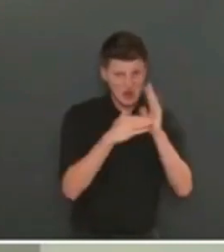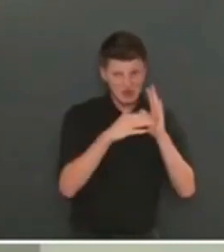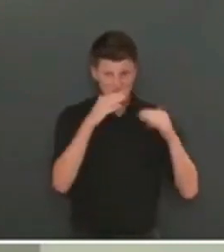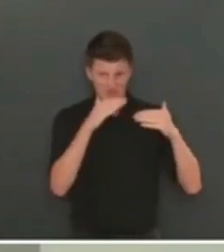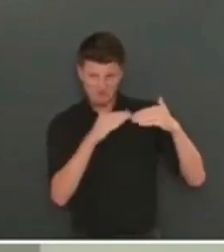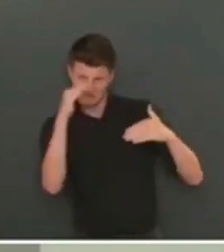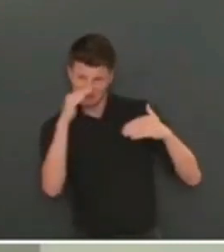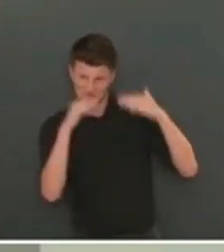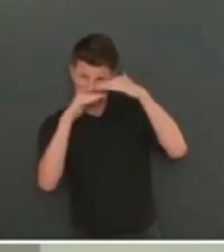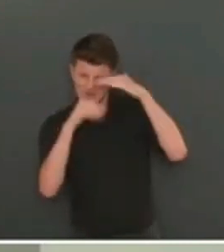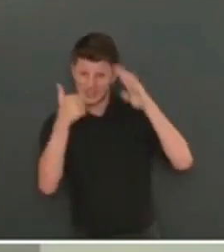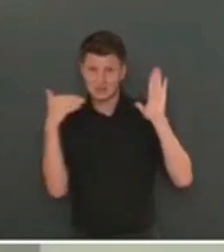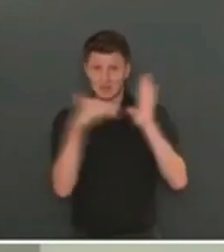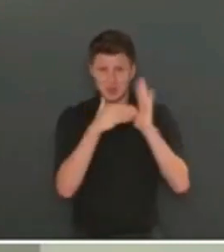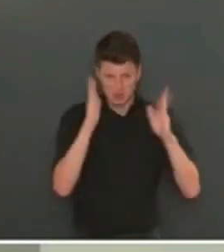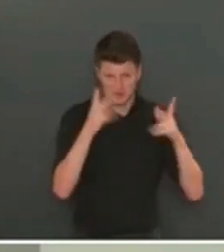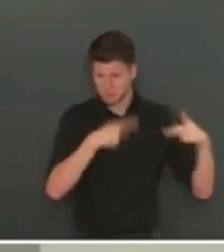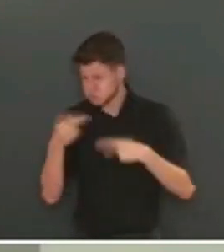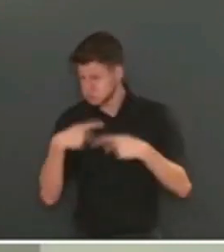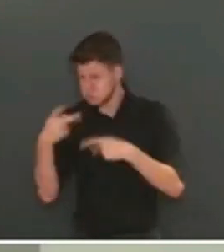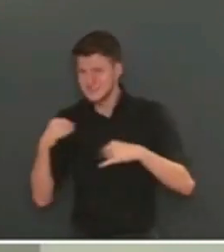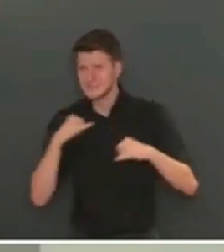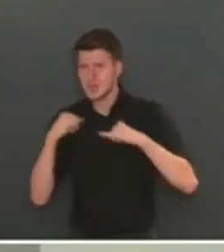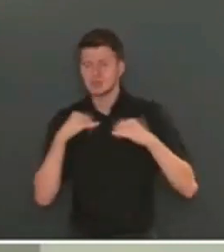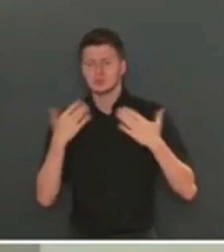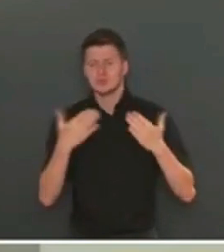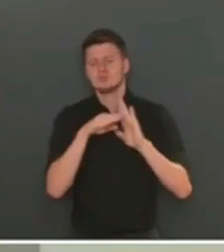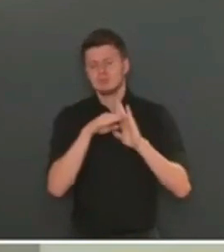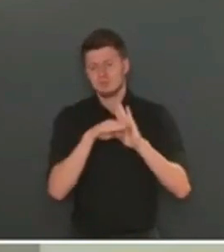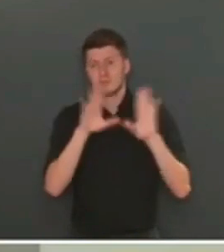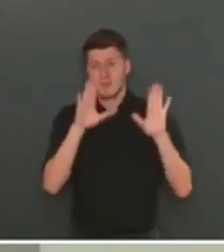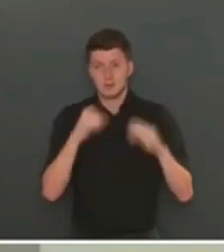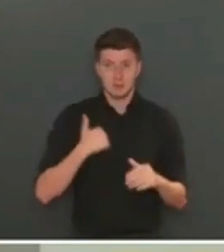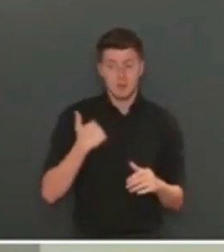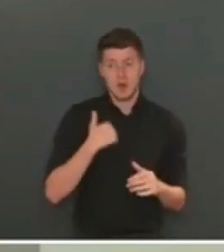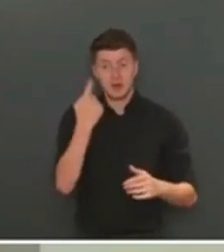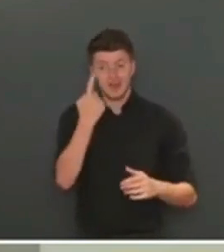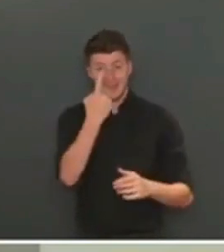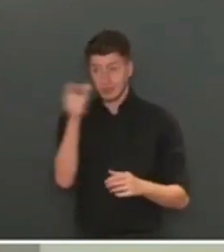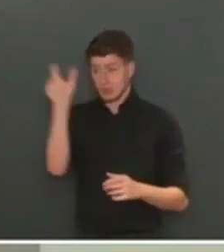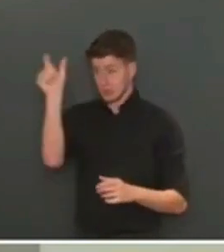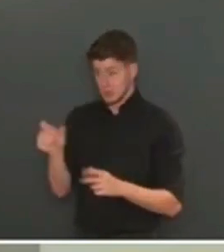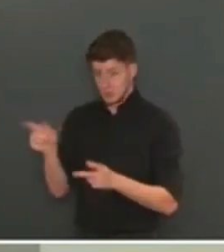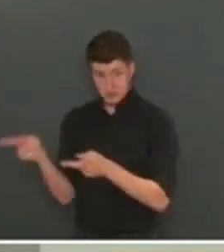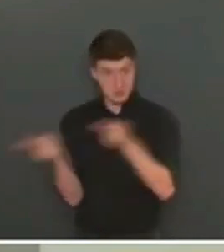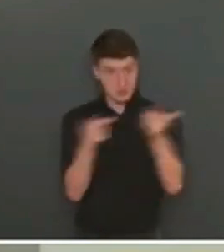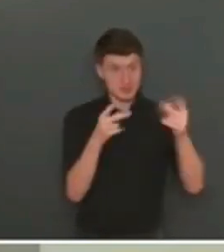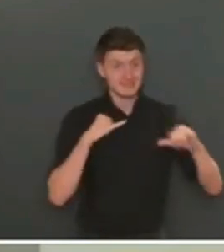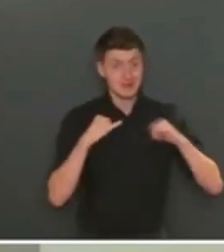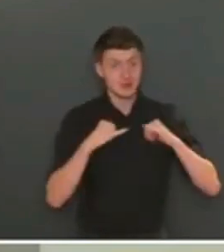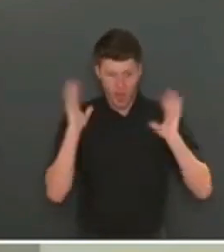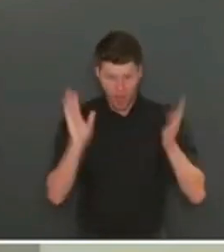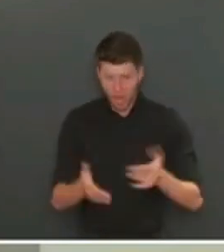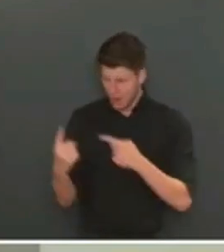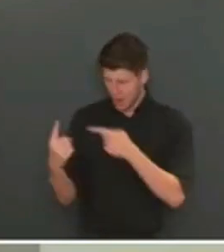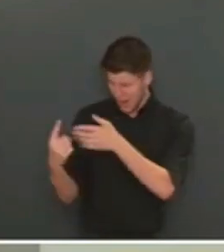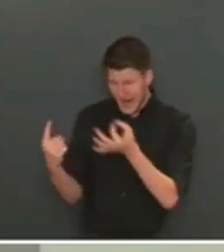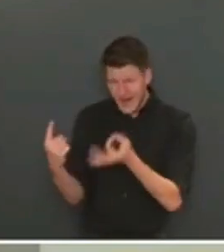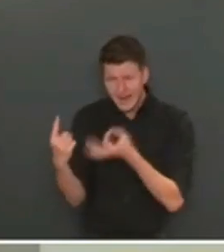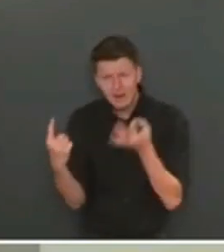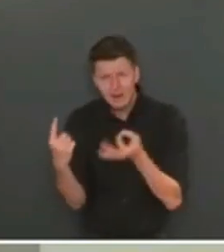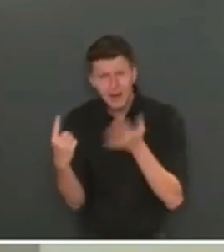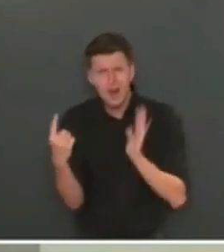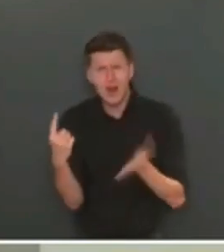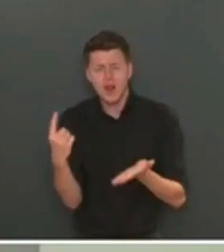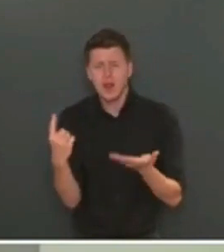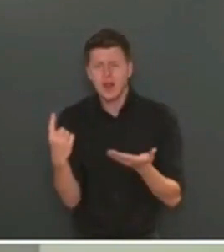ويبقى ارتداء القناع الزاميا في كل الحالتين اعتبارا من 4 اغسطس